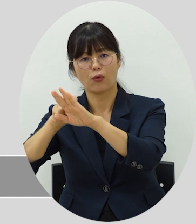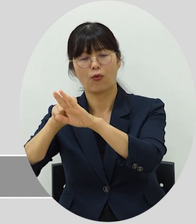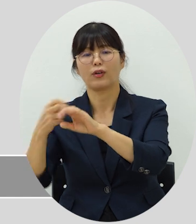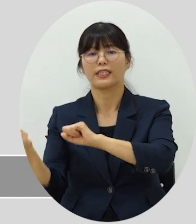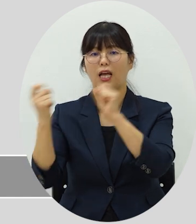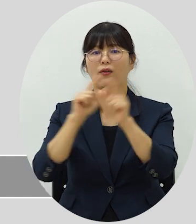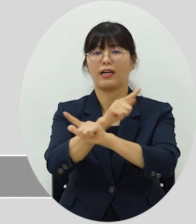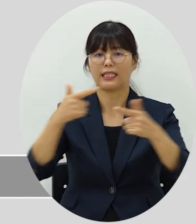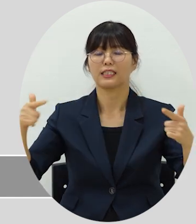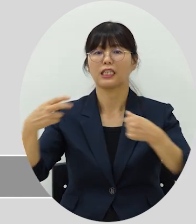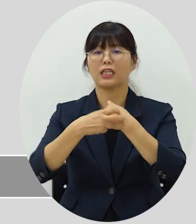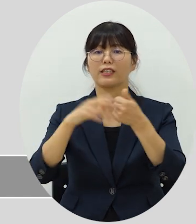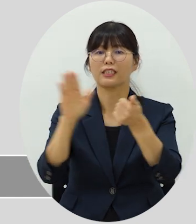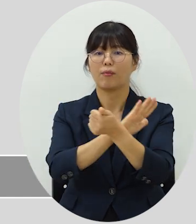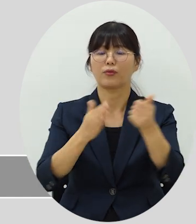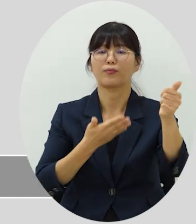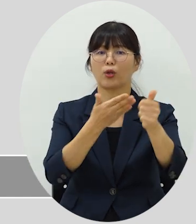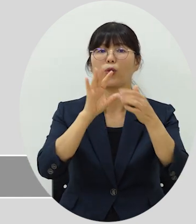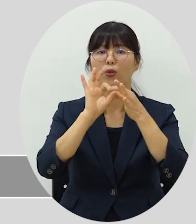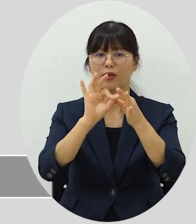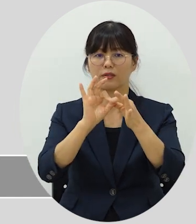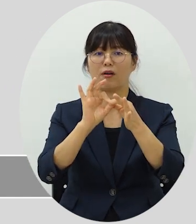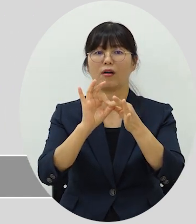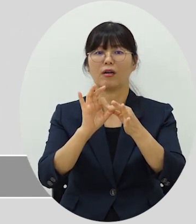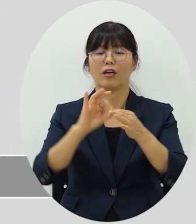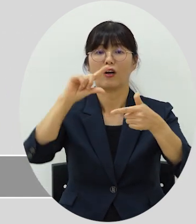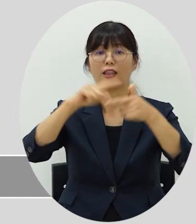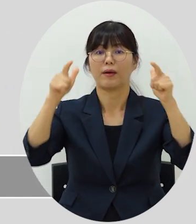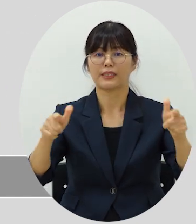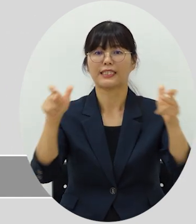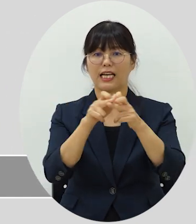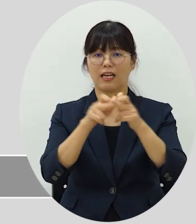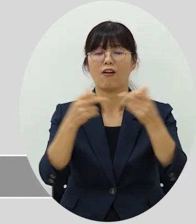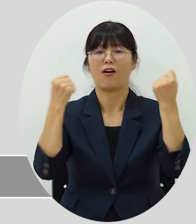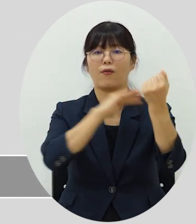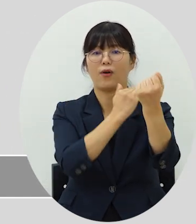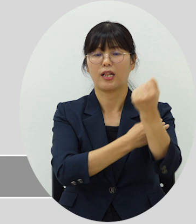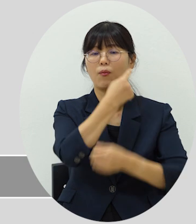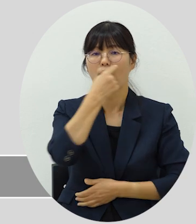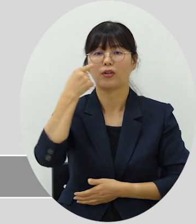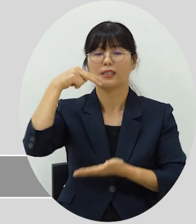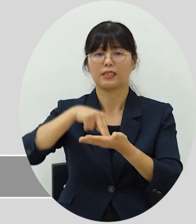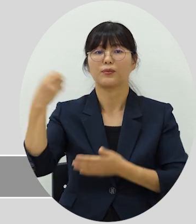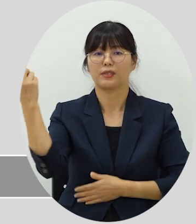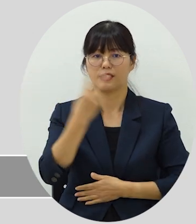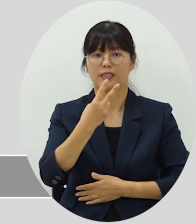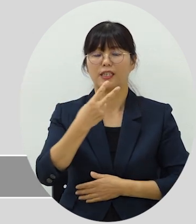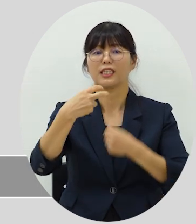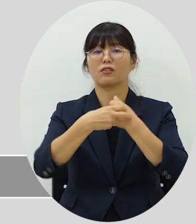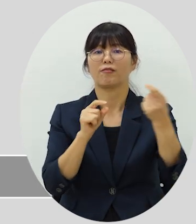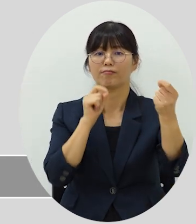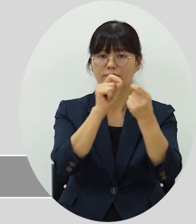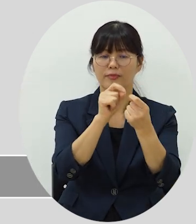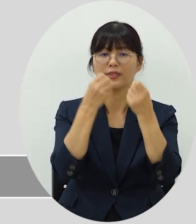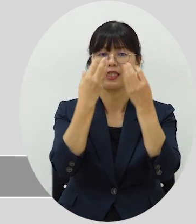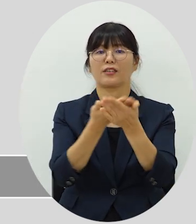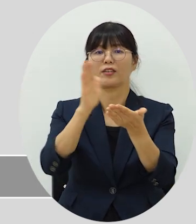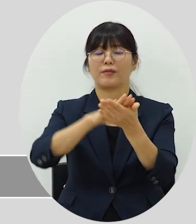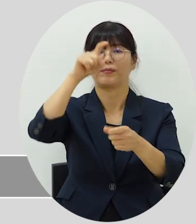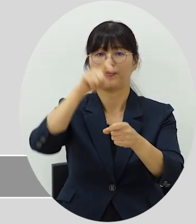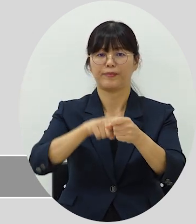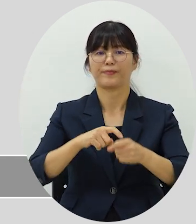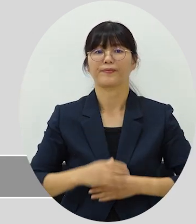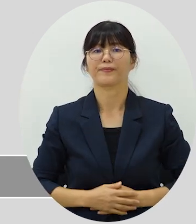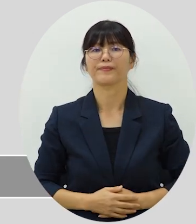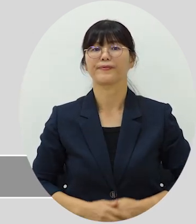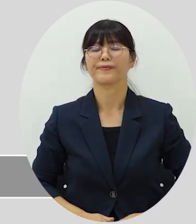진료, 재활 등 의료 서비스 제공 등을 통해 경상남도 지역장애인의 건강권 보장 및 의료 접근성 개선을 목표로